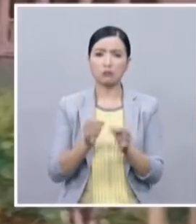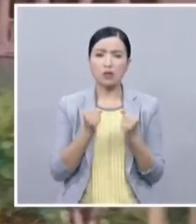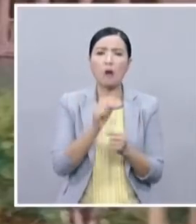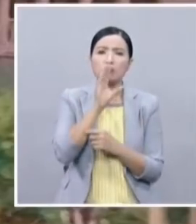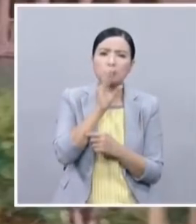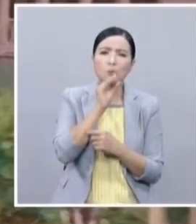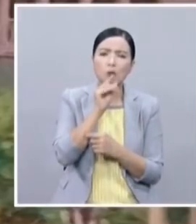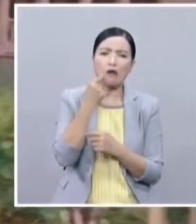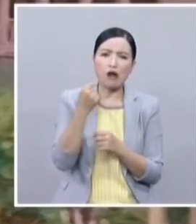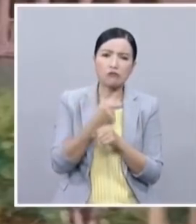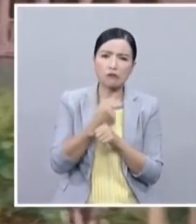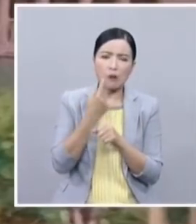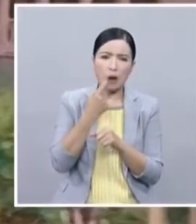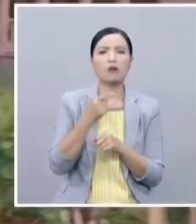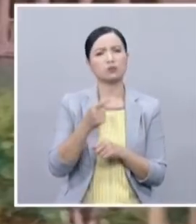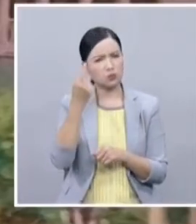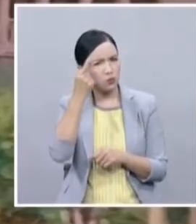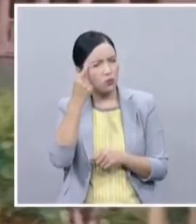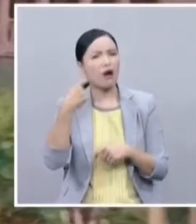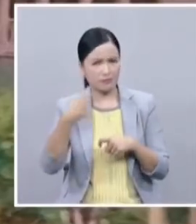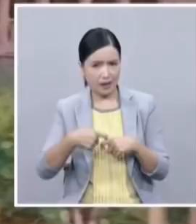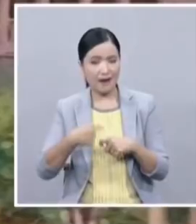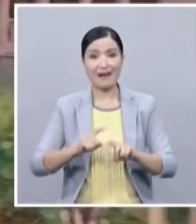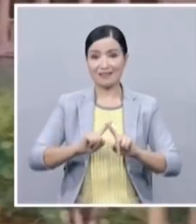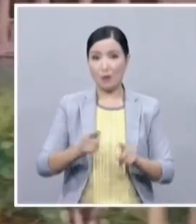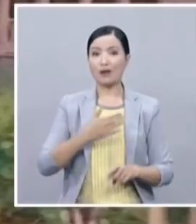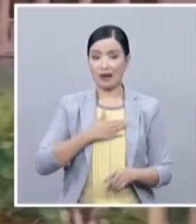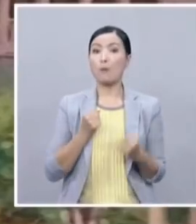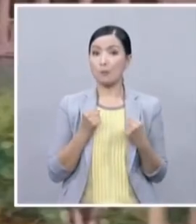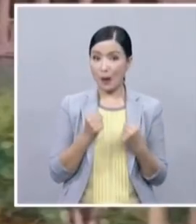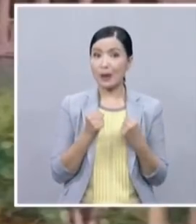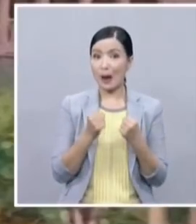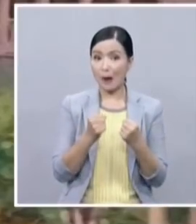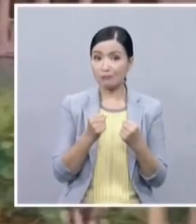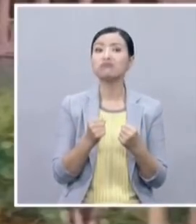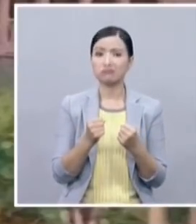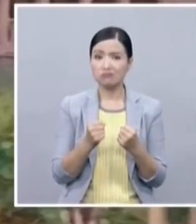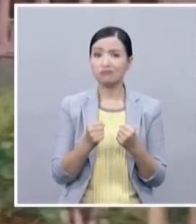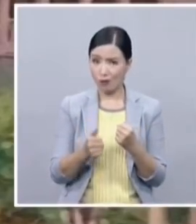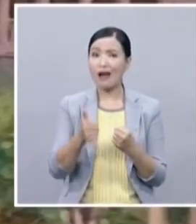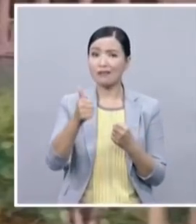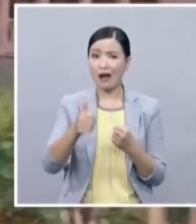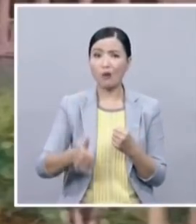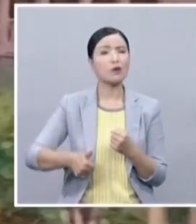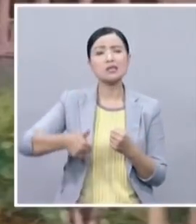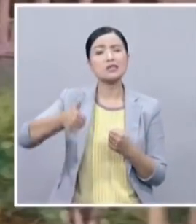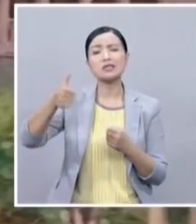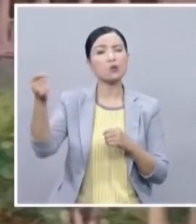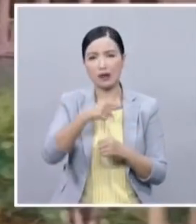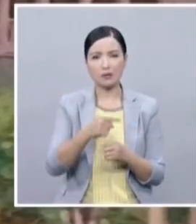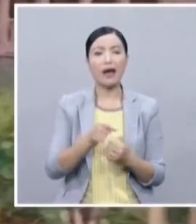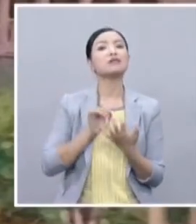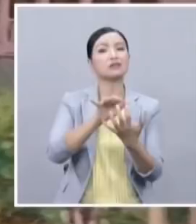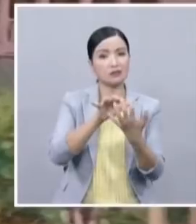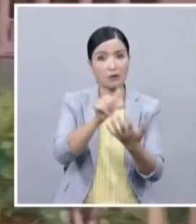ามฝึกหน่อยนะครับผมรู้ว่าเป็นเรื่องที่ยากพอสมควรนะแต่ถ้าเราพยายามมันก็น่าจะได้อย่างน้อยก็ดีขึ้นกว่าเดิมสามารถติดต่อสื่อสาร